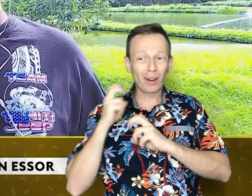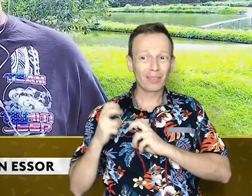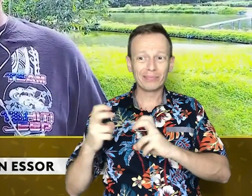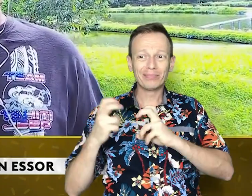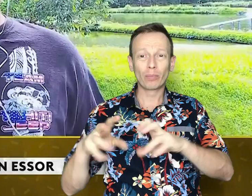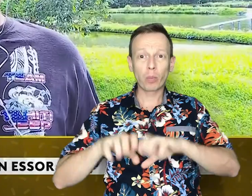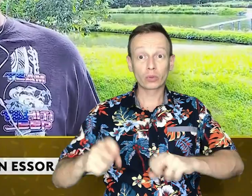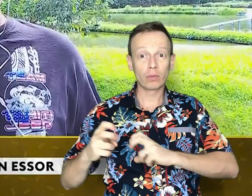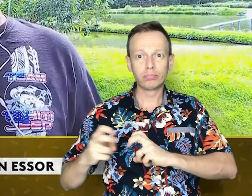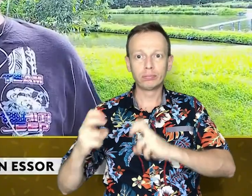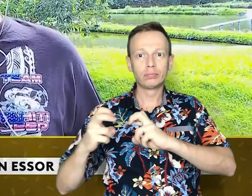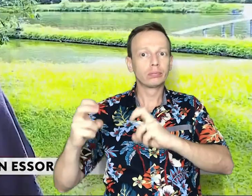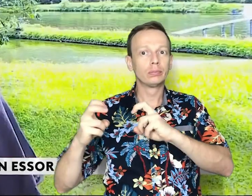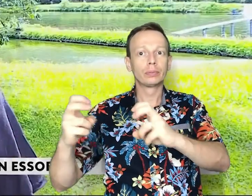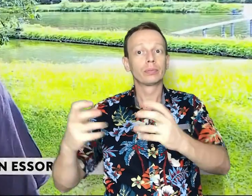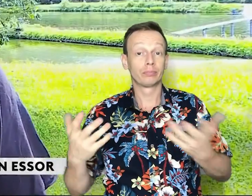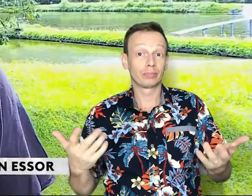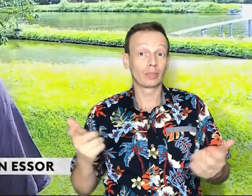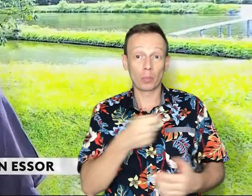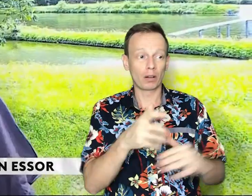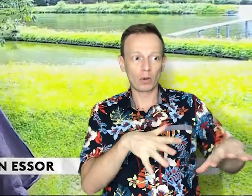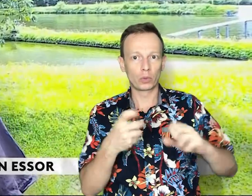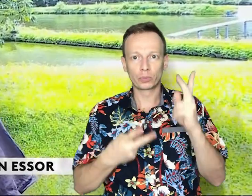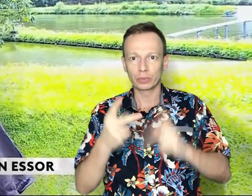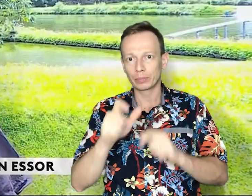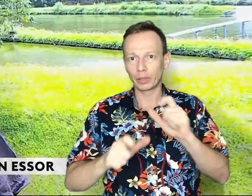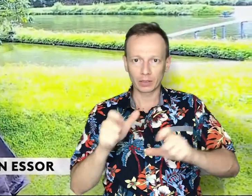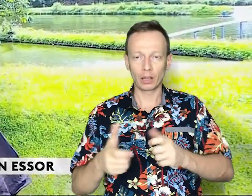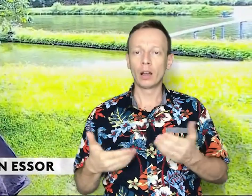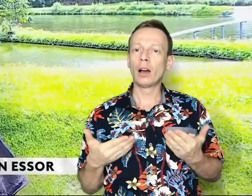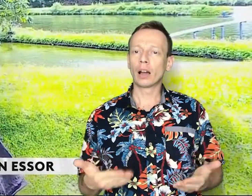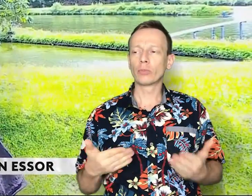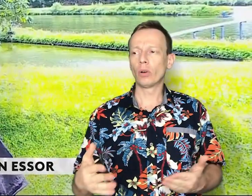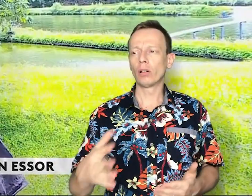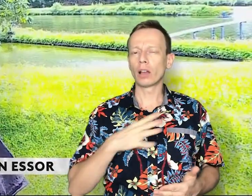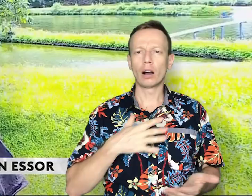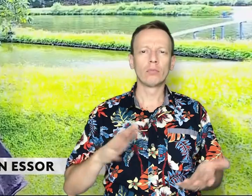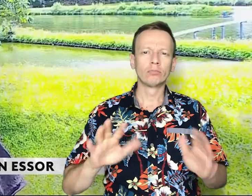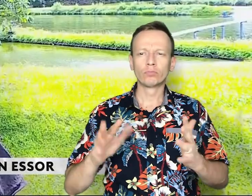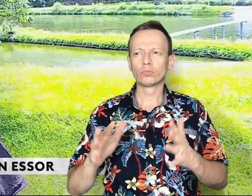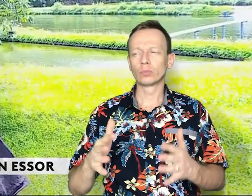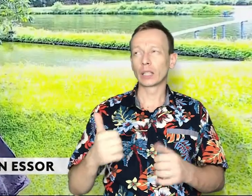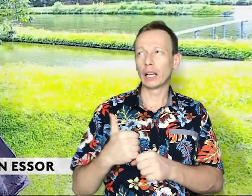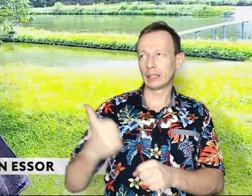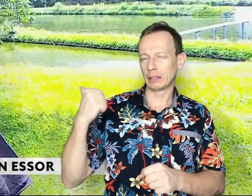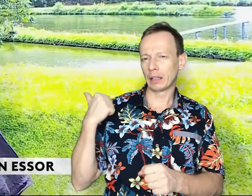du personnel, quoi. Et là, en ce moment, on tourne depuis l'année dernière, on a pris au